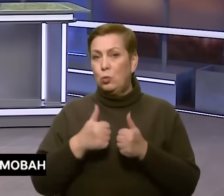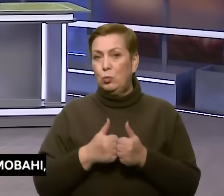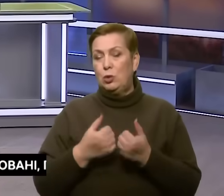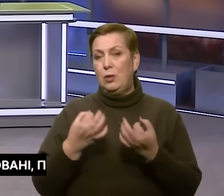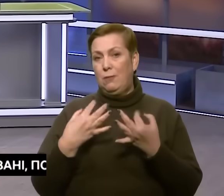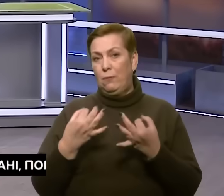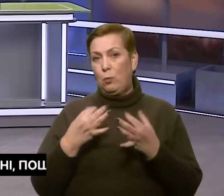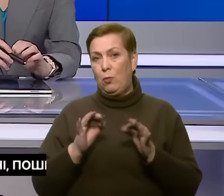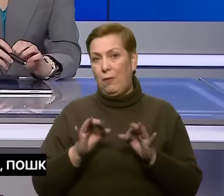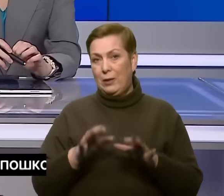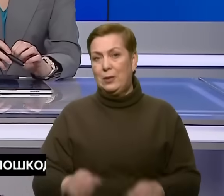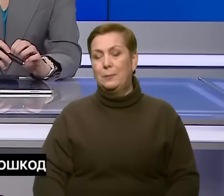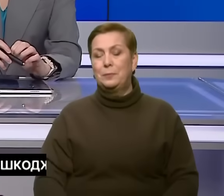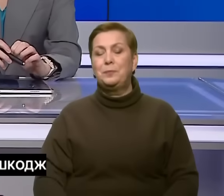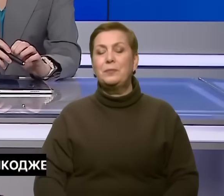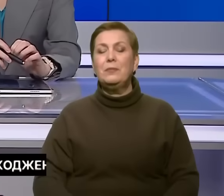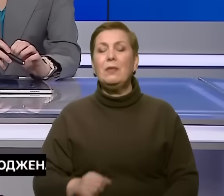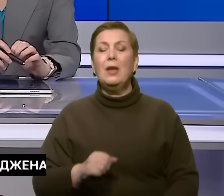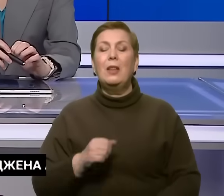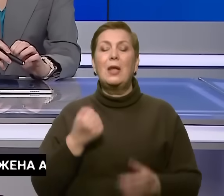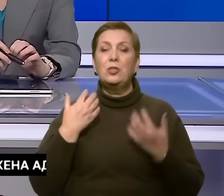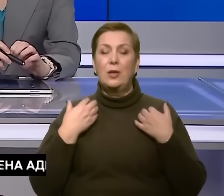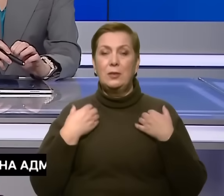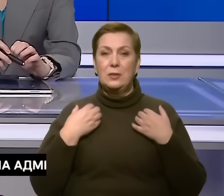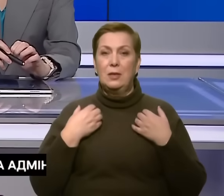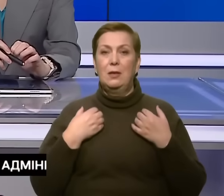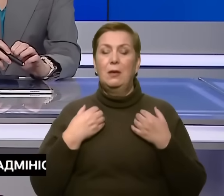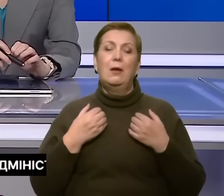Гуменюк, начальниця об'єднаного координаційного прес-центру Сил оборони Півдня України, була з нами на зв'язку.